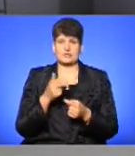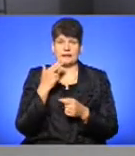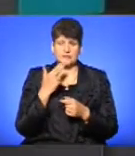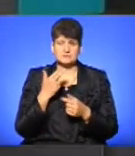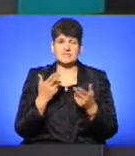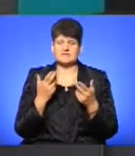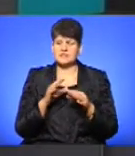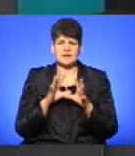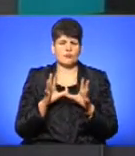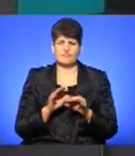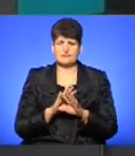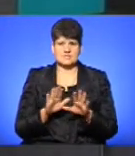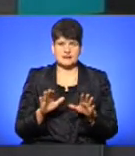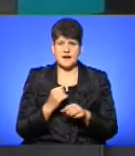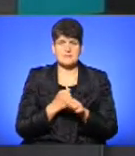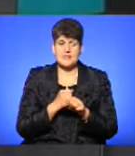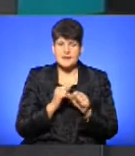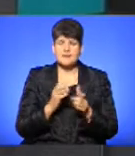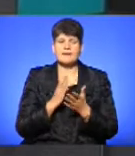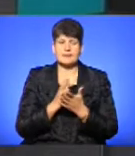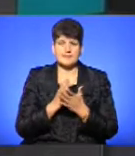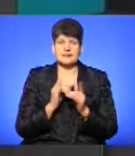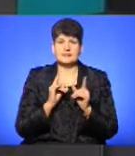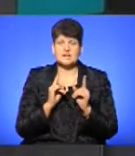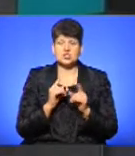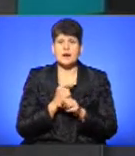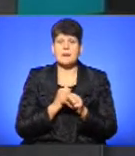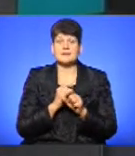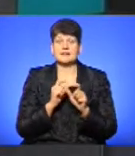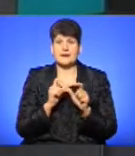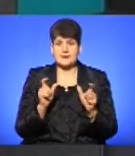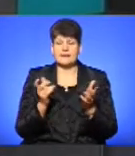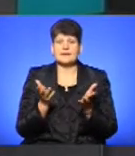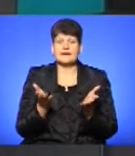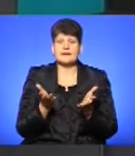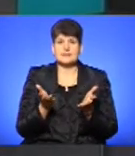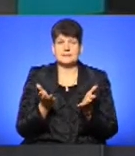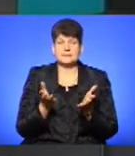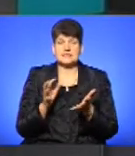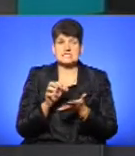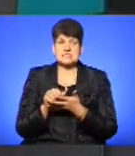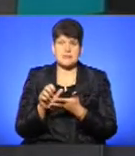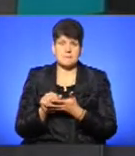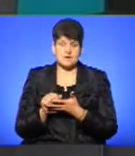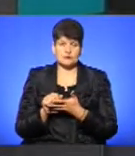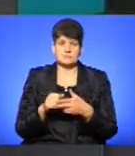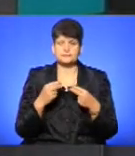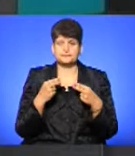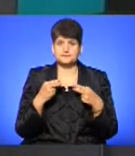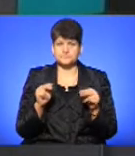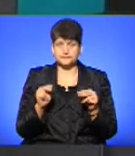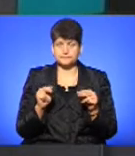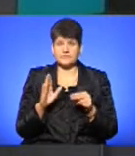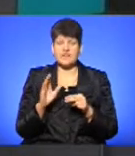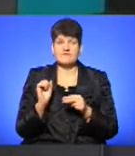Звичайно, не у всіх аптеках. Відповідно, є лише певні аптеки, які займаються реалізацією